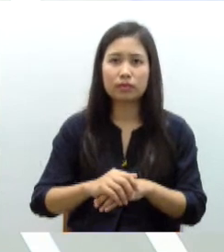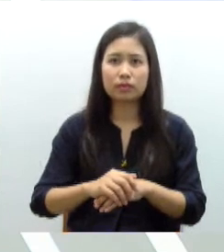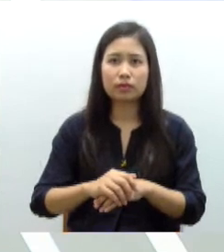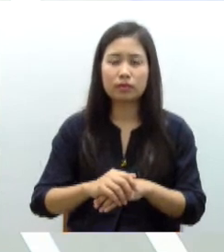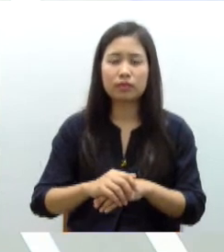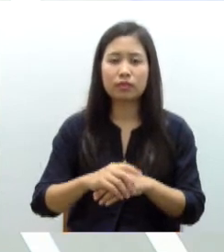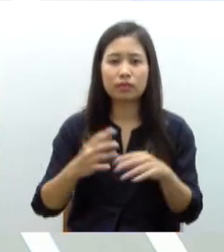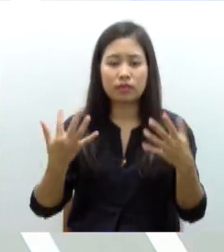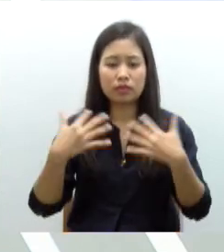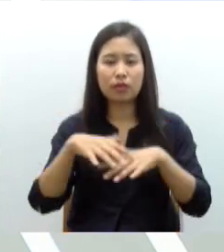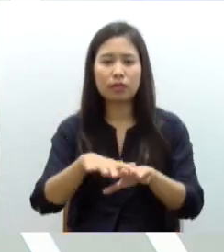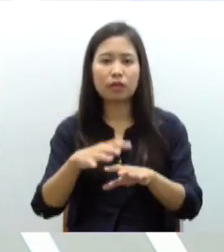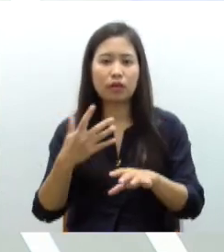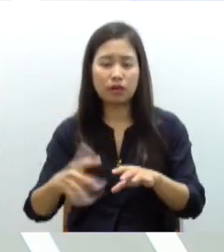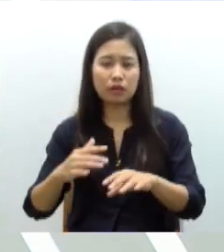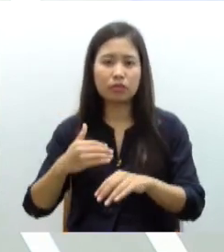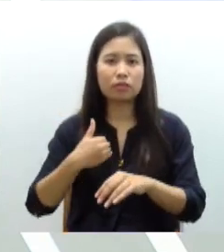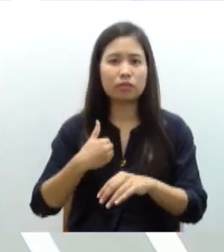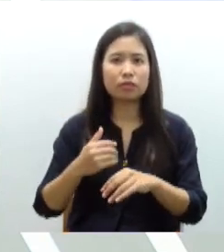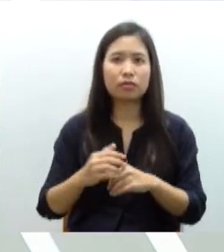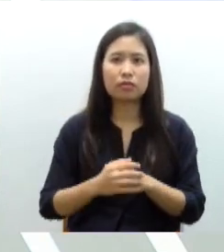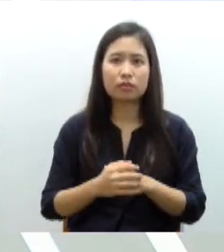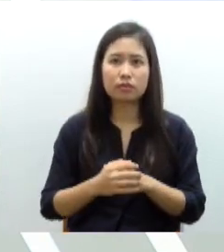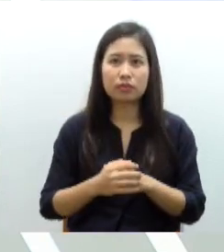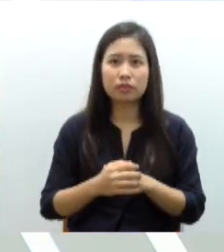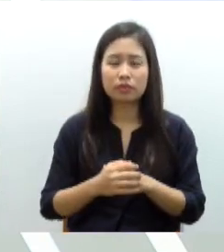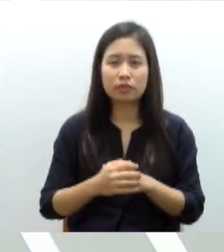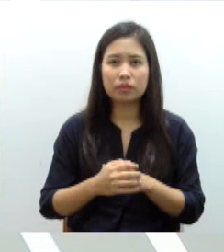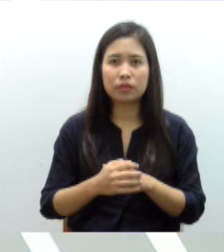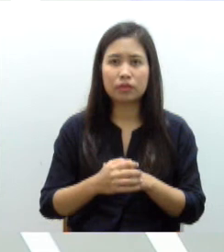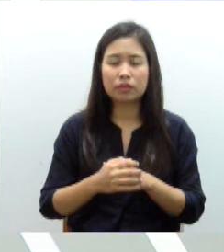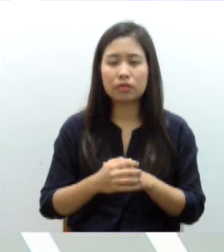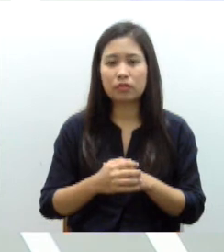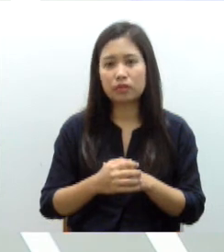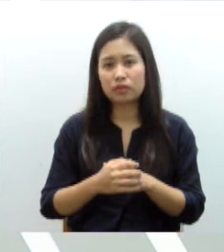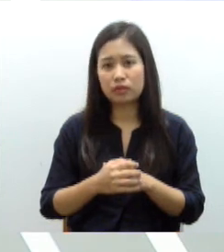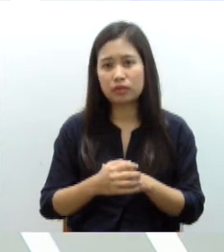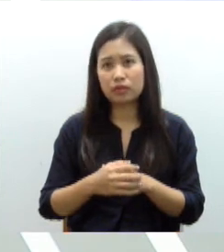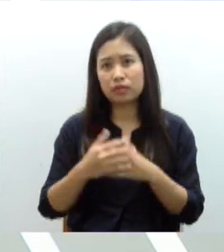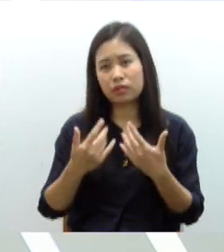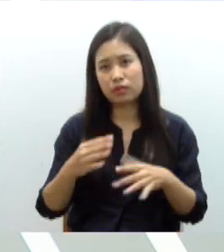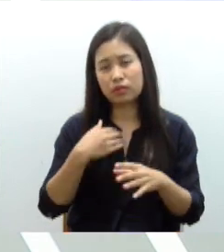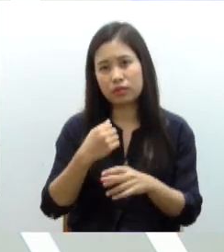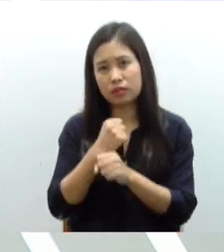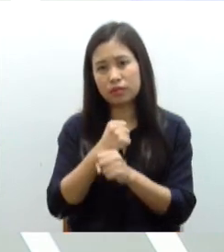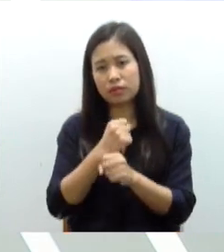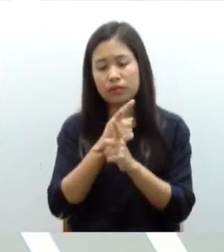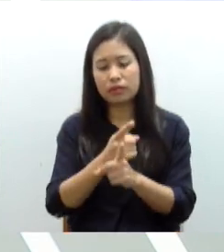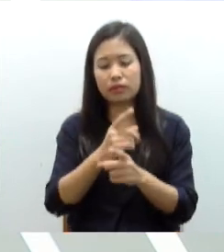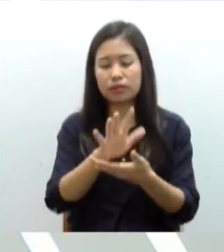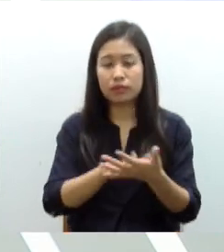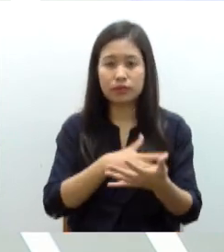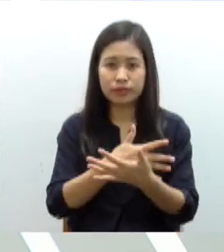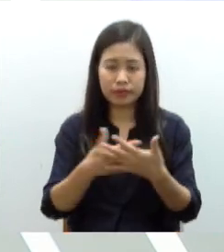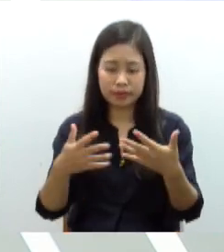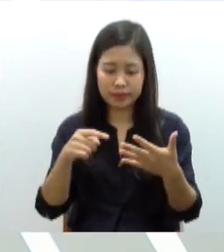อยนะตั้งแต่วันที่13เมษายนเป็นต้นมาถ้าทำแบบนี้เนี่ยนะจะมีโทษจำคุกไม่เกิน3ปีนะครับน